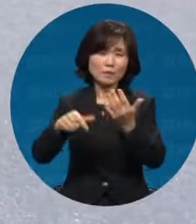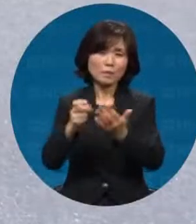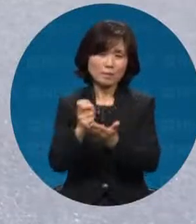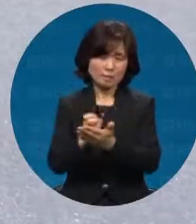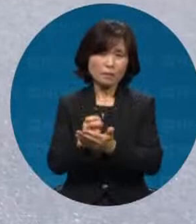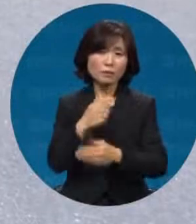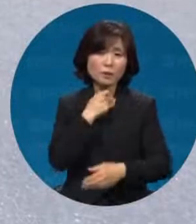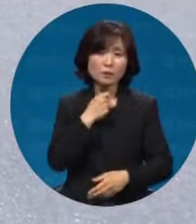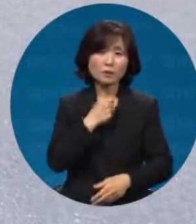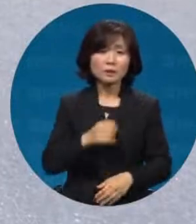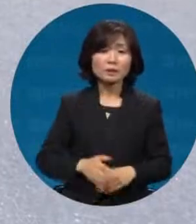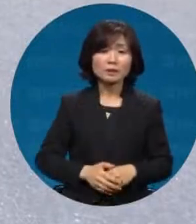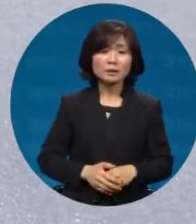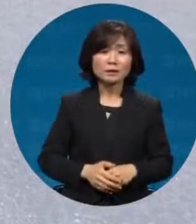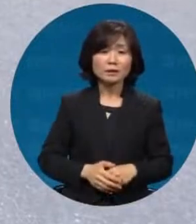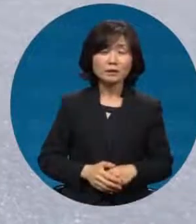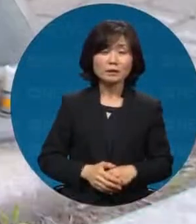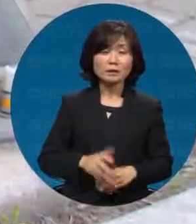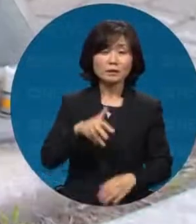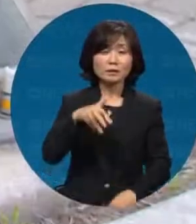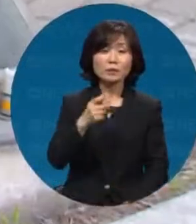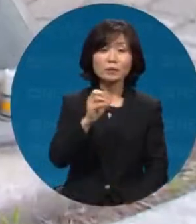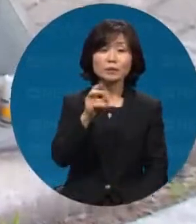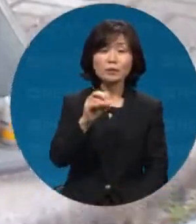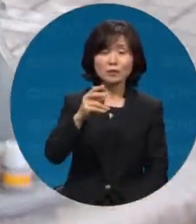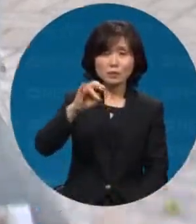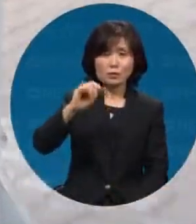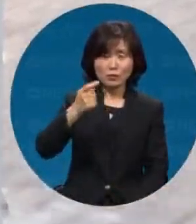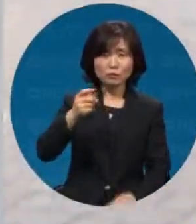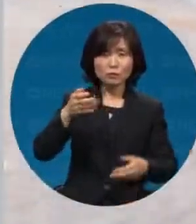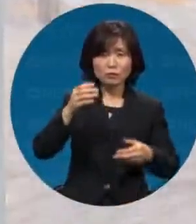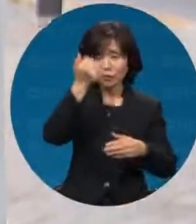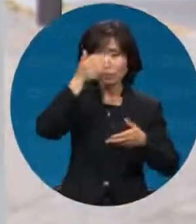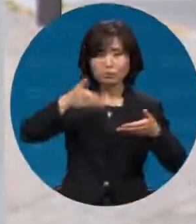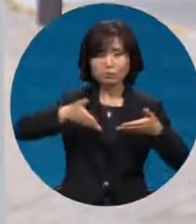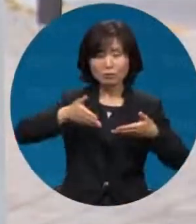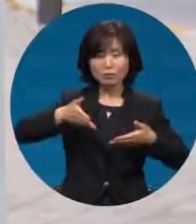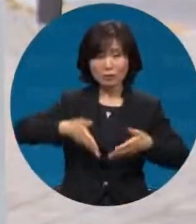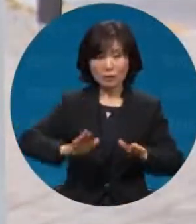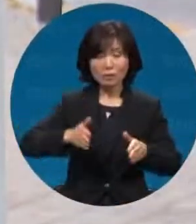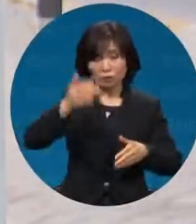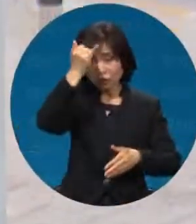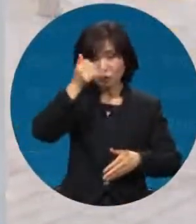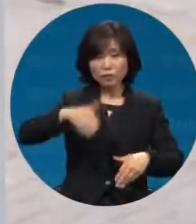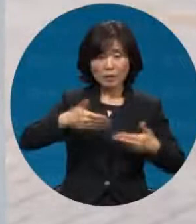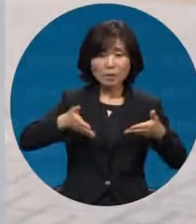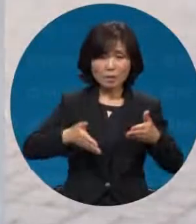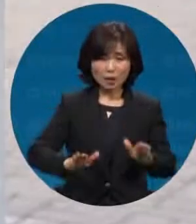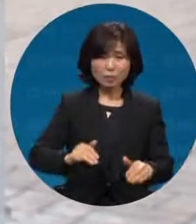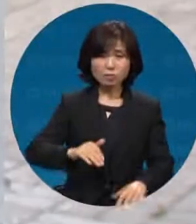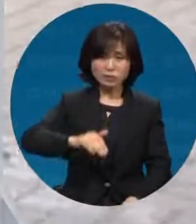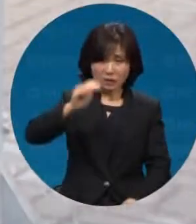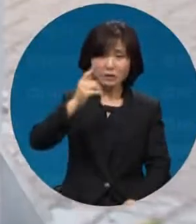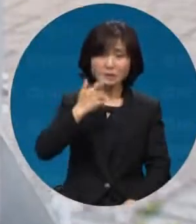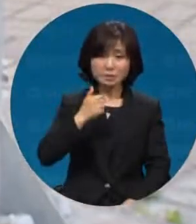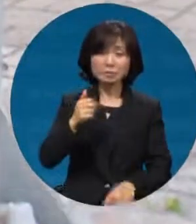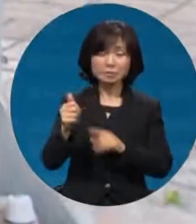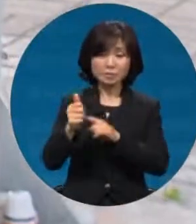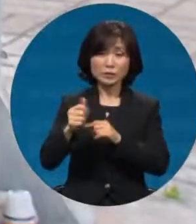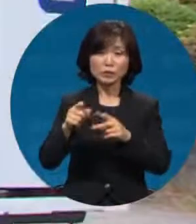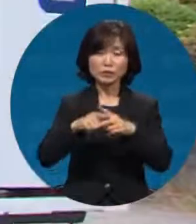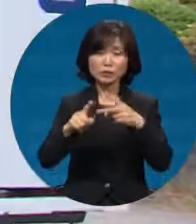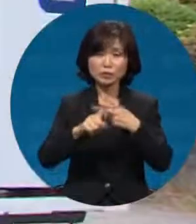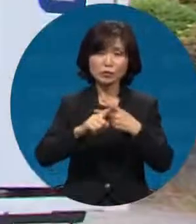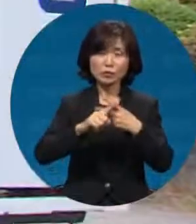난 토박이로 34년 6개월간 교직과 행정 경력을 갖춘 조영종 후보는 초중등 교육의 전문성을 강하다고 자부합니다